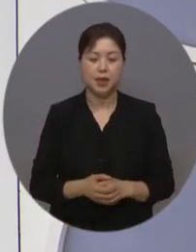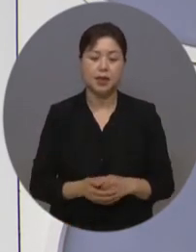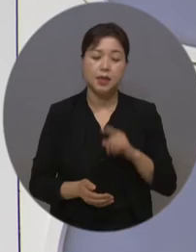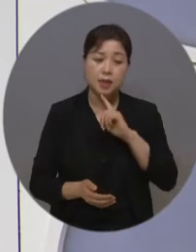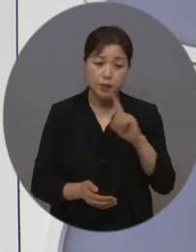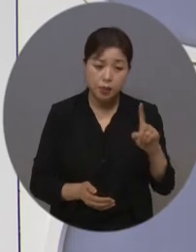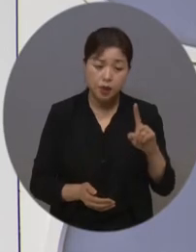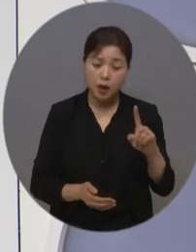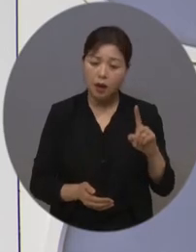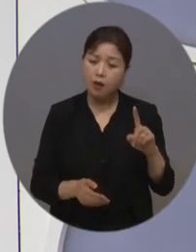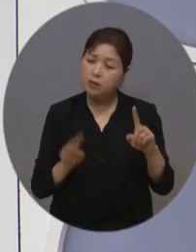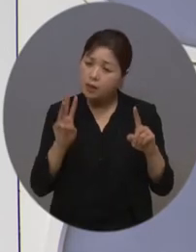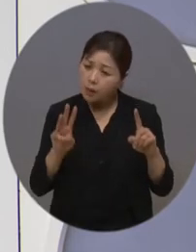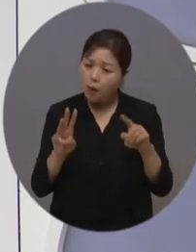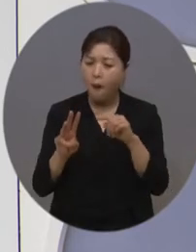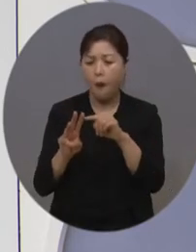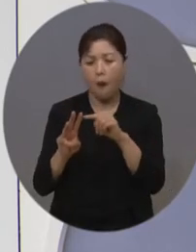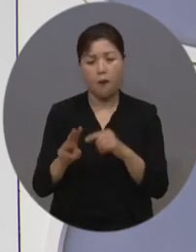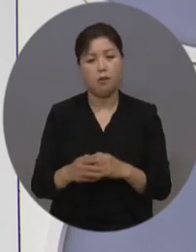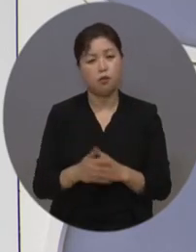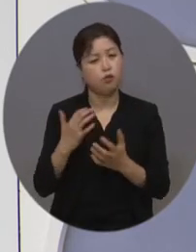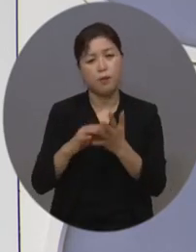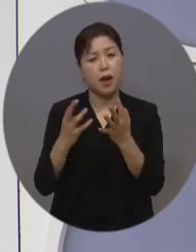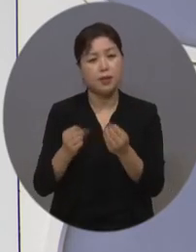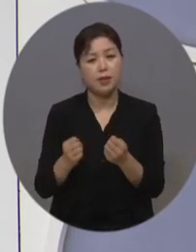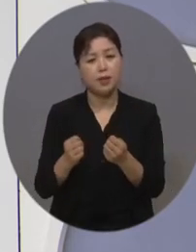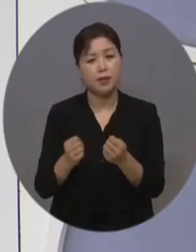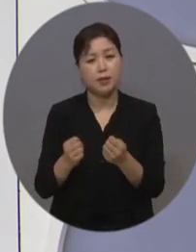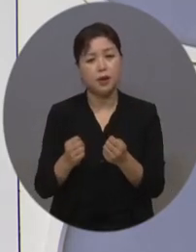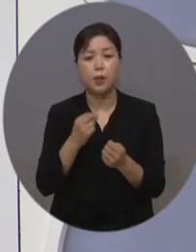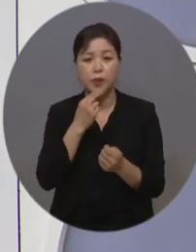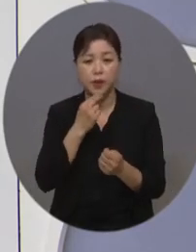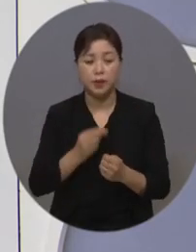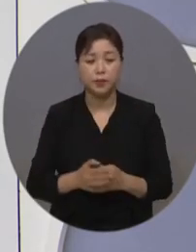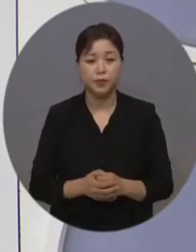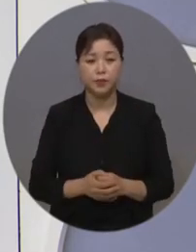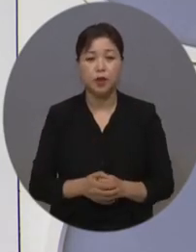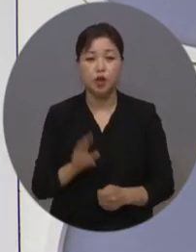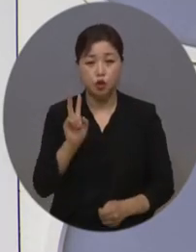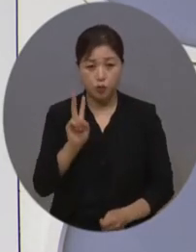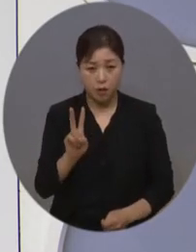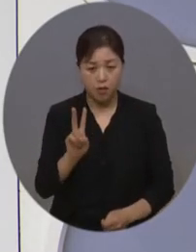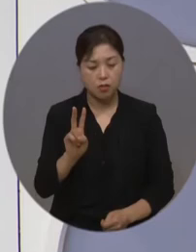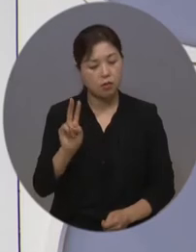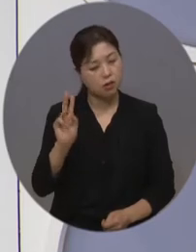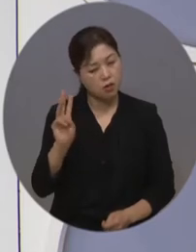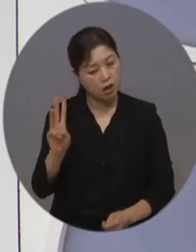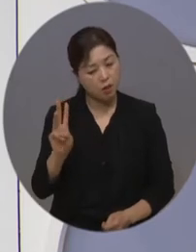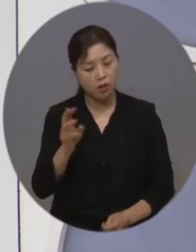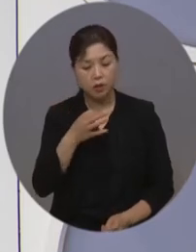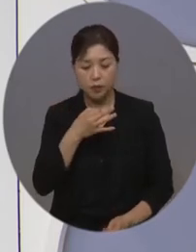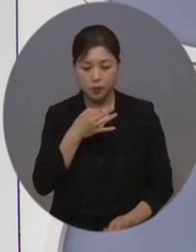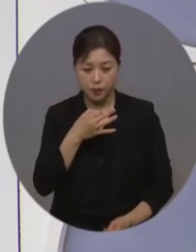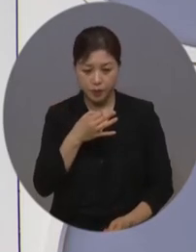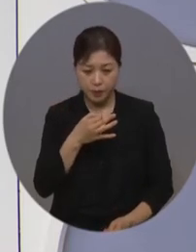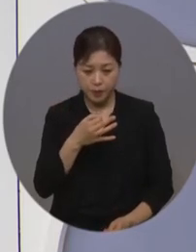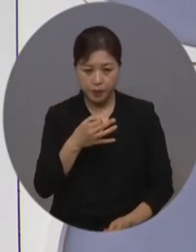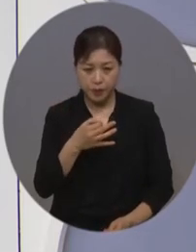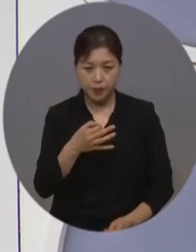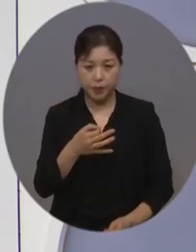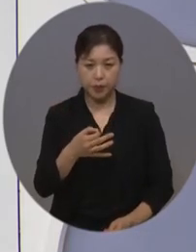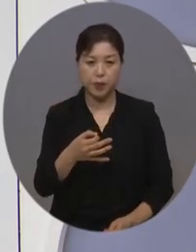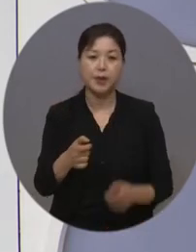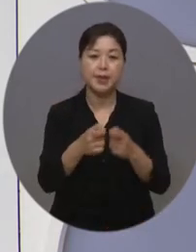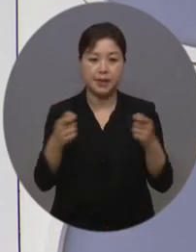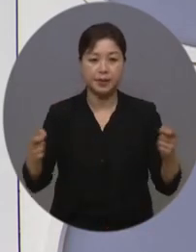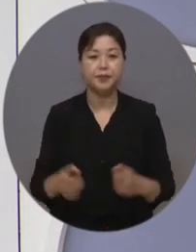1분간에 몇 번 안 합니다. 대개 한 뭐 한 2번 혹은 3번 이게 이제 명상 호흡입니다.